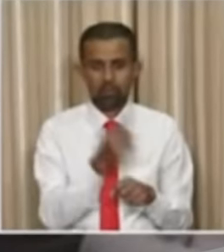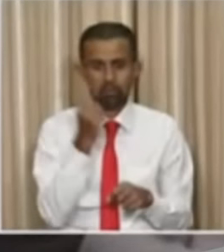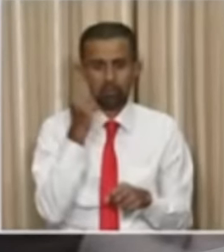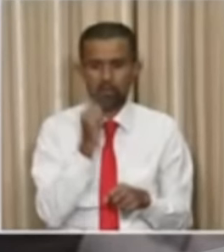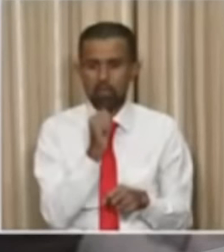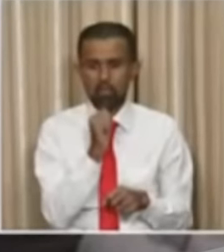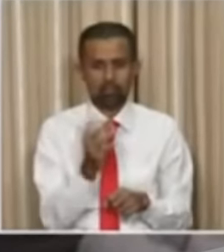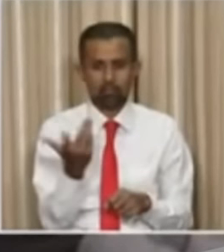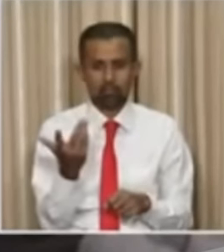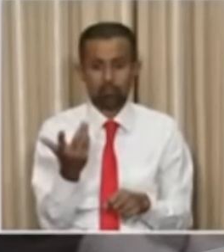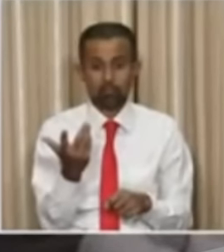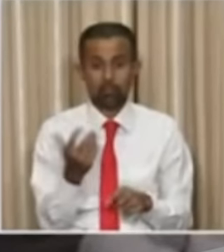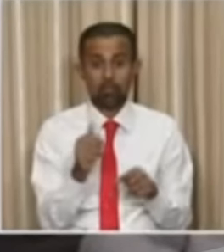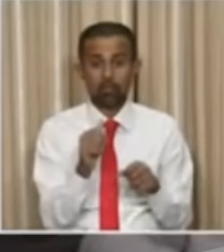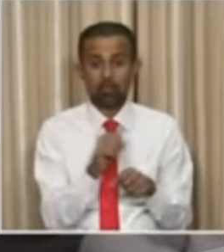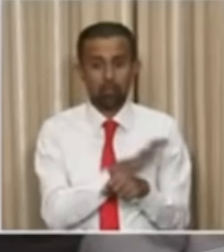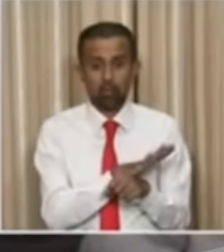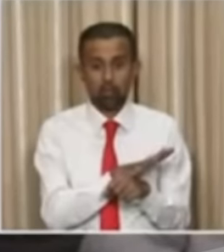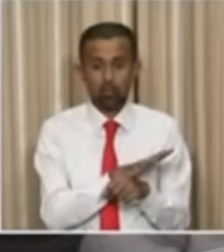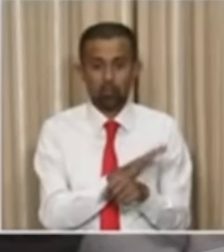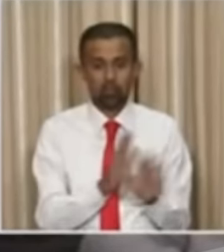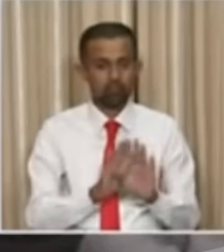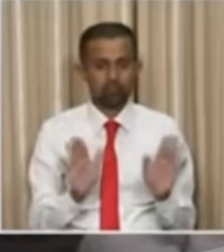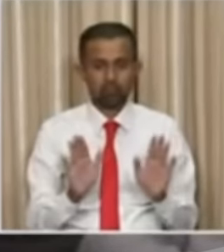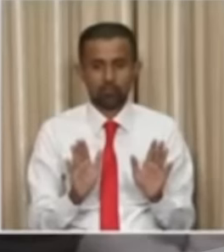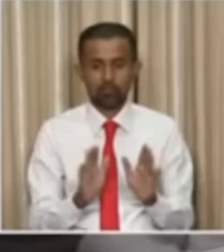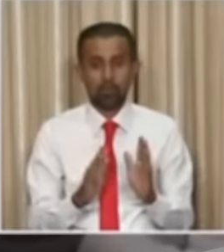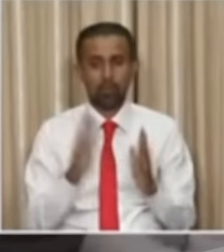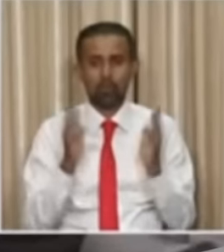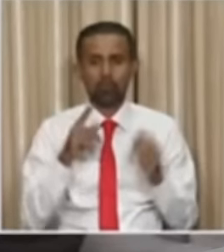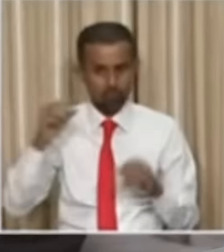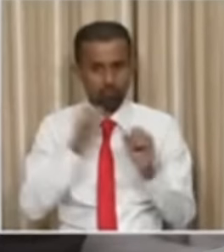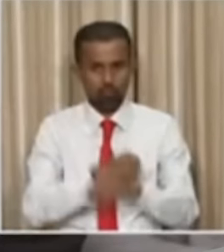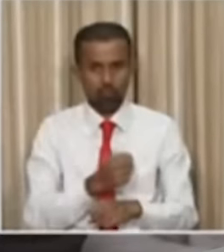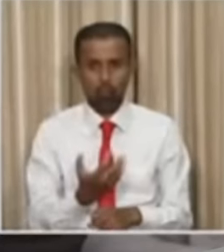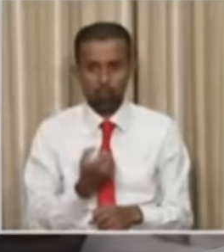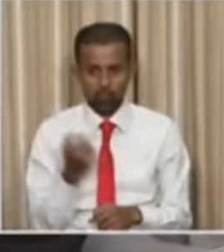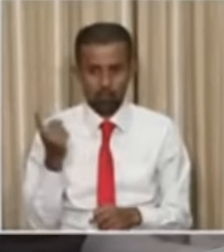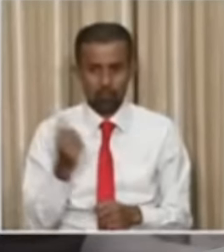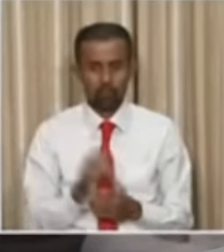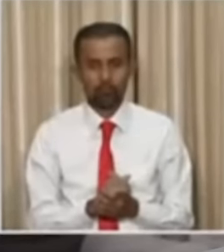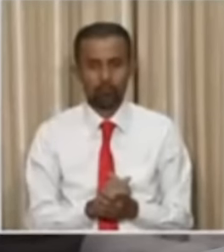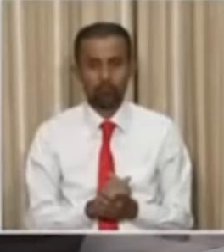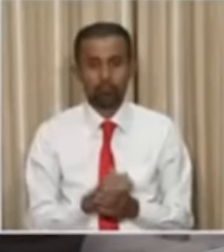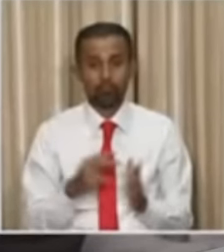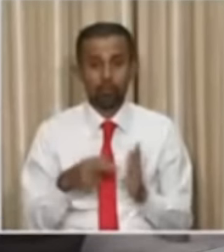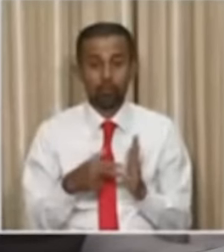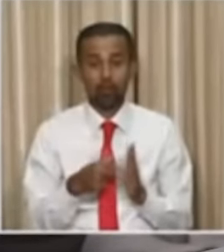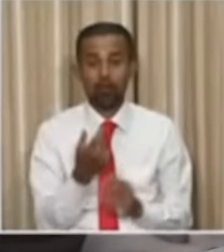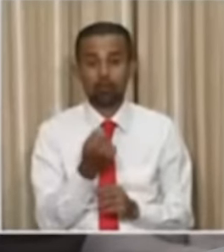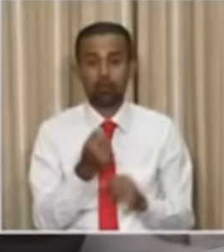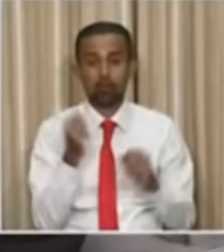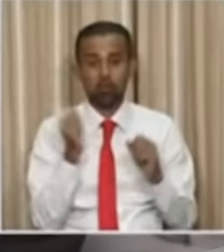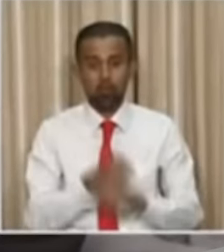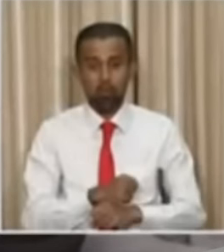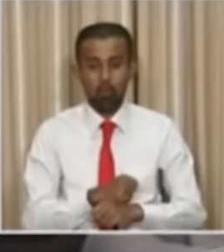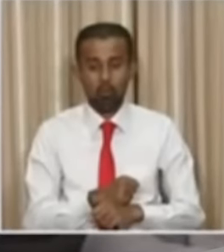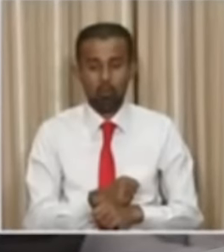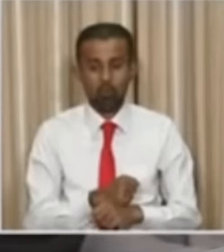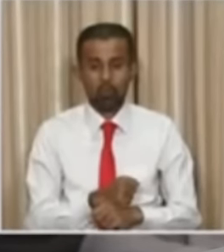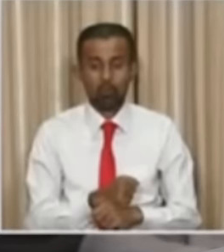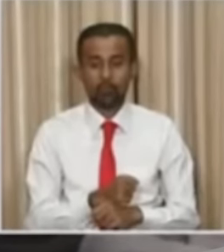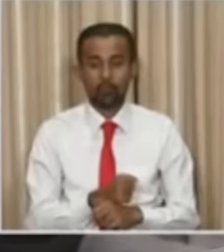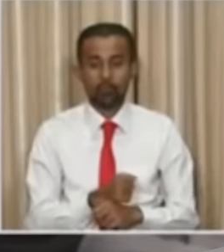කතාව කොරෝනා හින්දා නෙමෙයි. එහෙමනම් ලෝකයේ අනිත් රටවල් වැටෙන්න ඕනේ. මේ ආර්ථික බංකොලොත්කමට රට